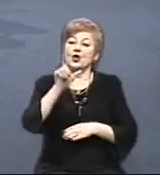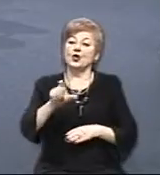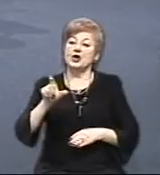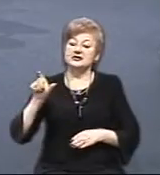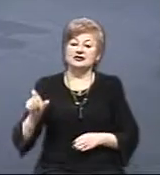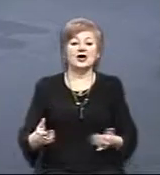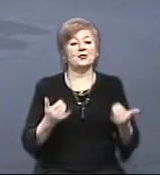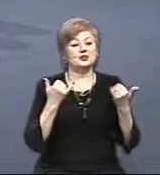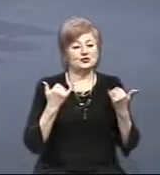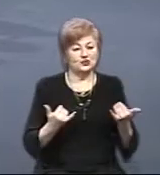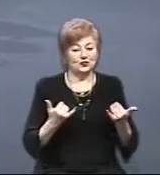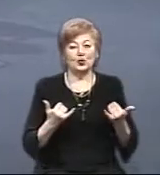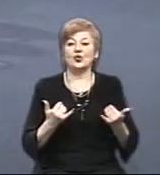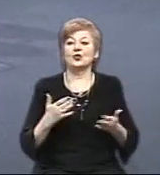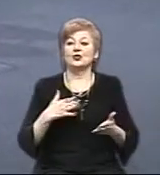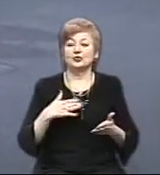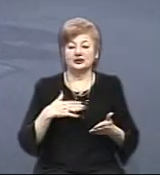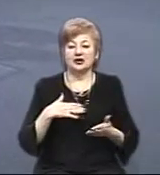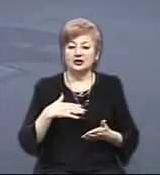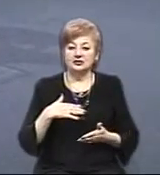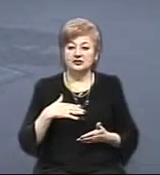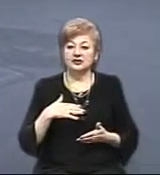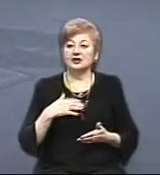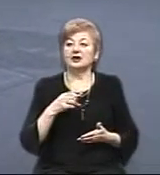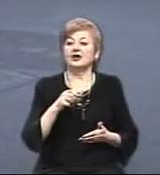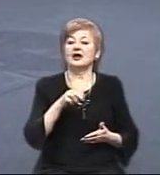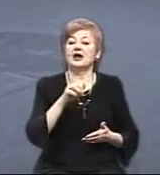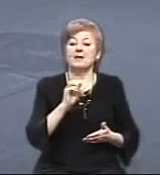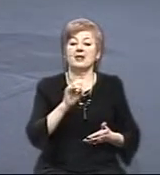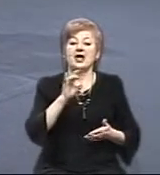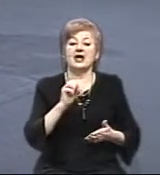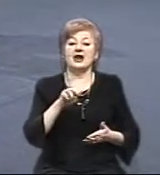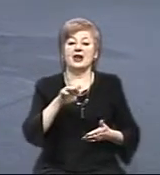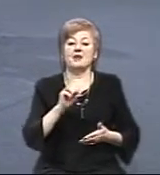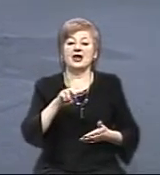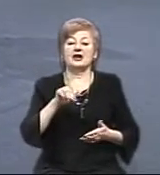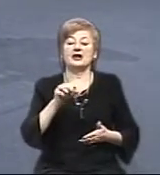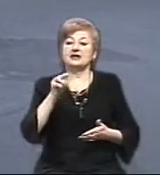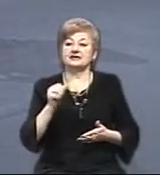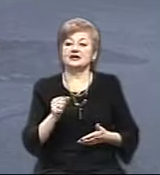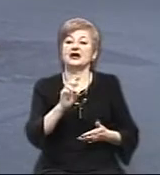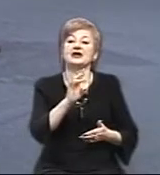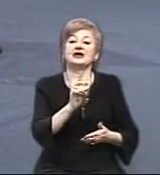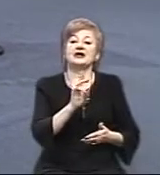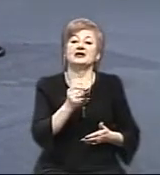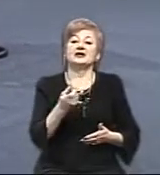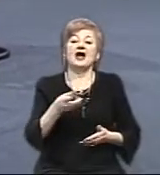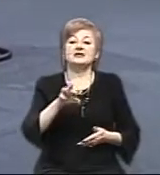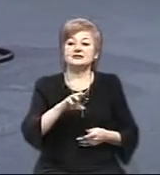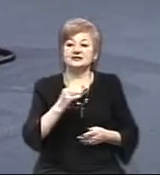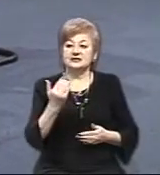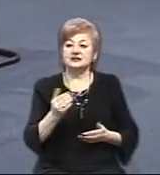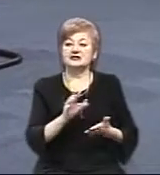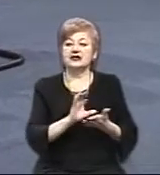нашої сьогоднішньої передачі, нашого ефіру, Анастасії Перепелиці. Вітаю Настю. Настя – радниця